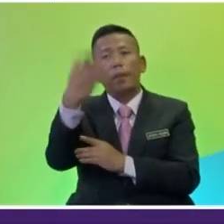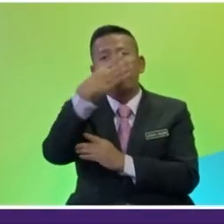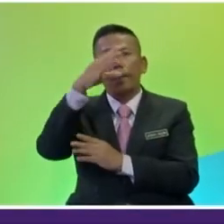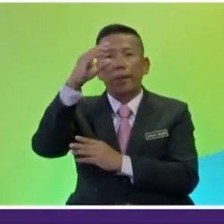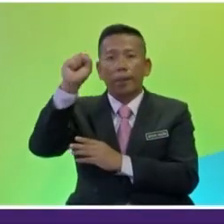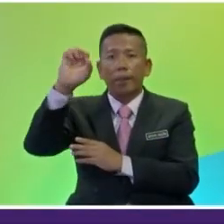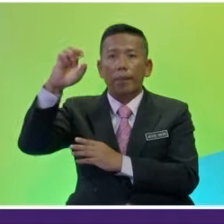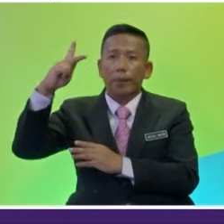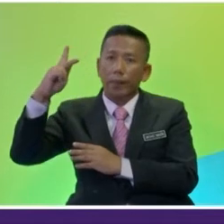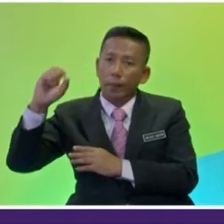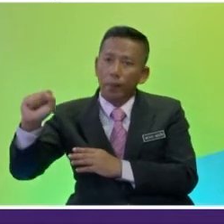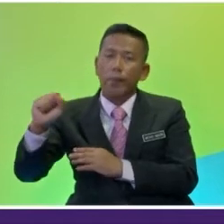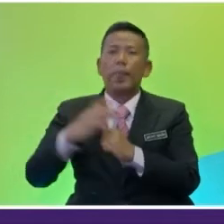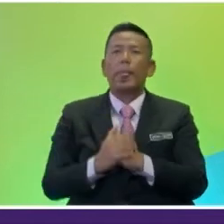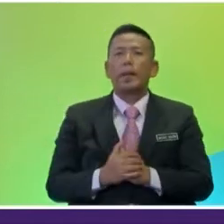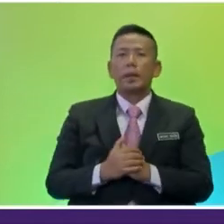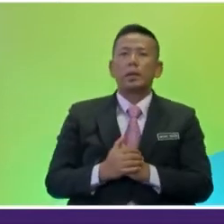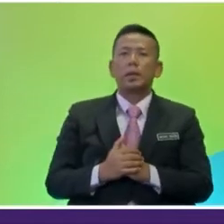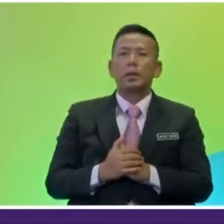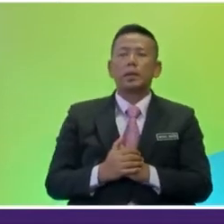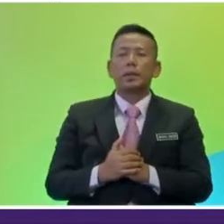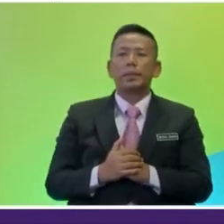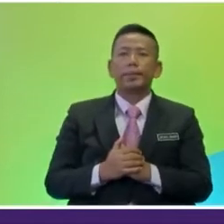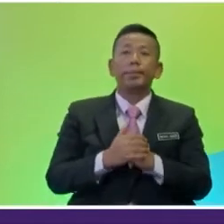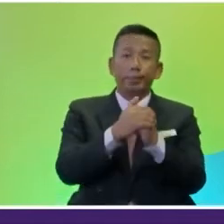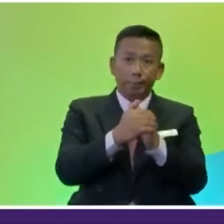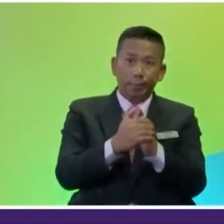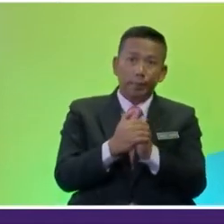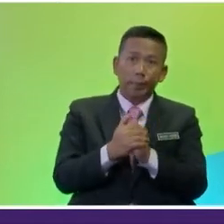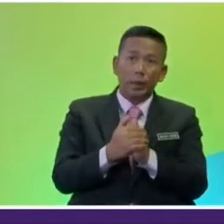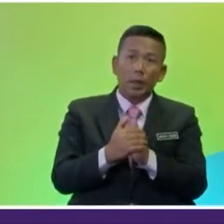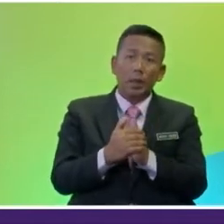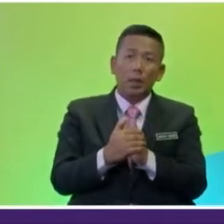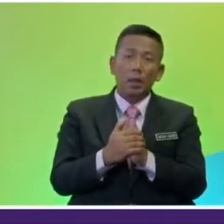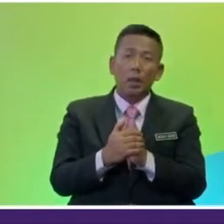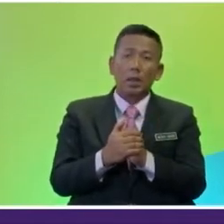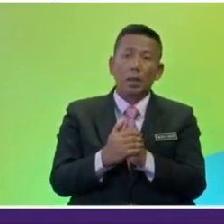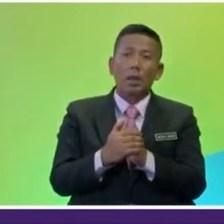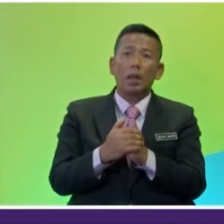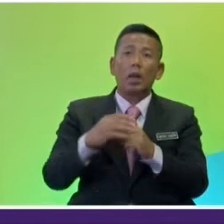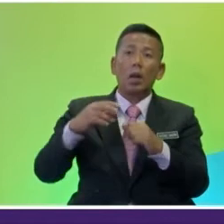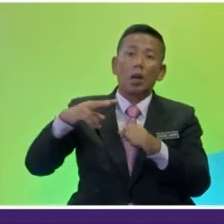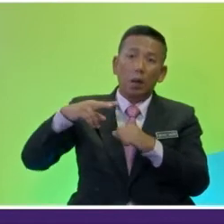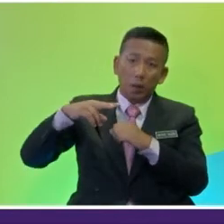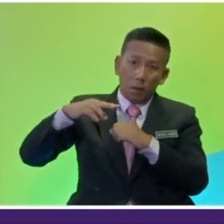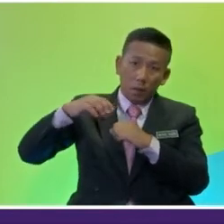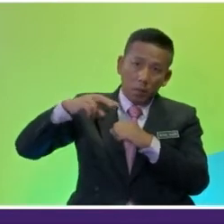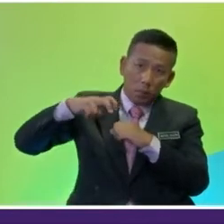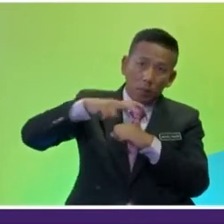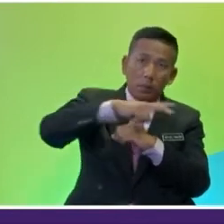yang melibatkan organizer dia akan menjadi empat